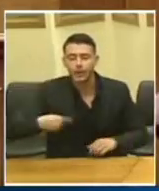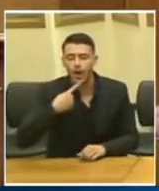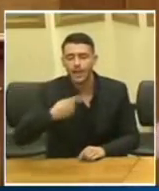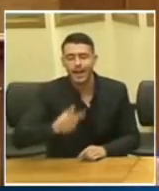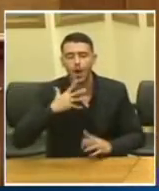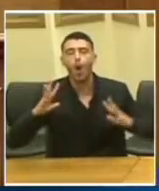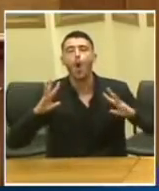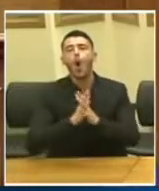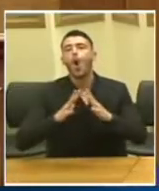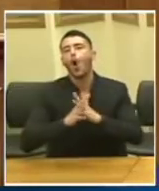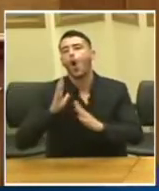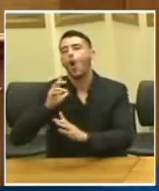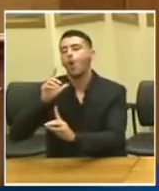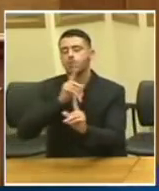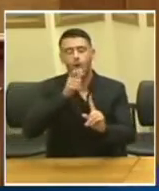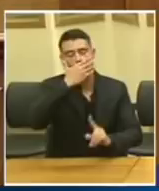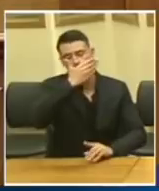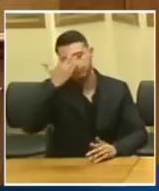Υποχρεούνται λοιπόν με βάση το άρθρο 8